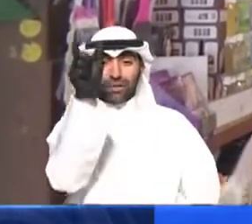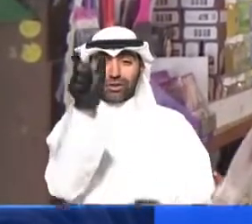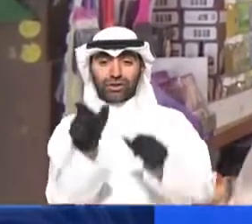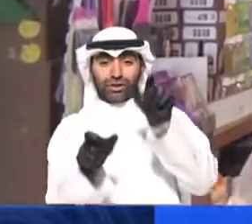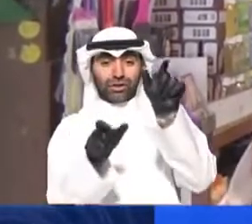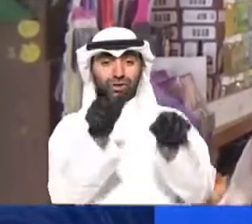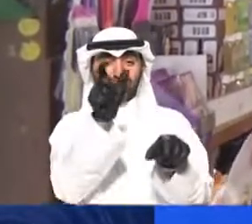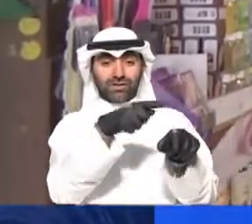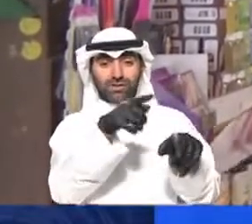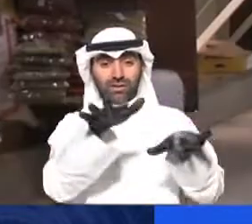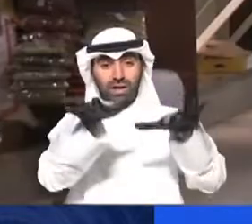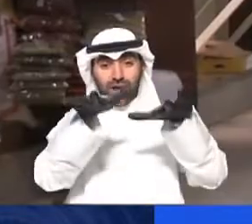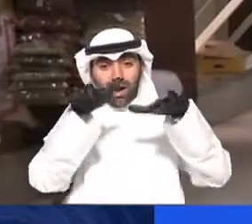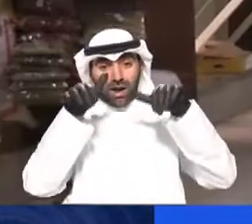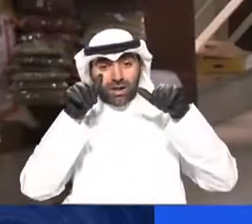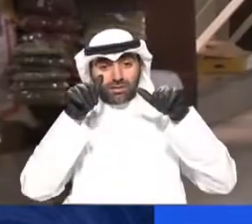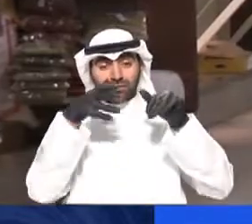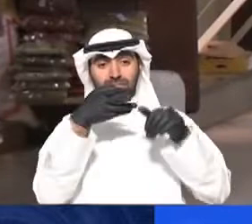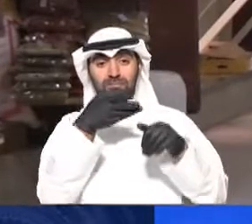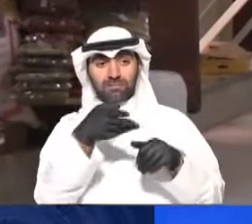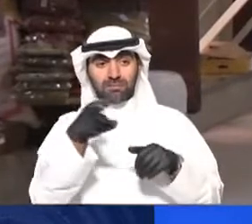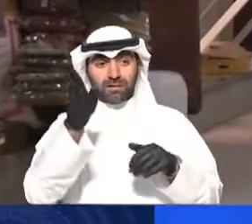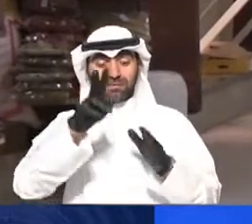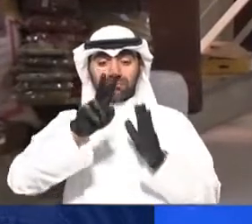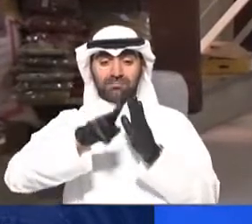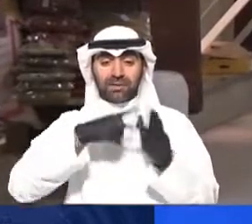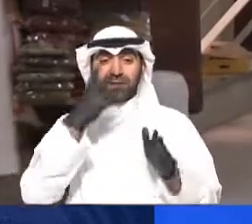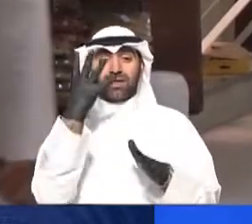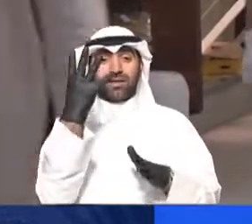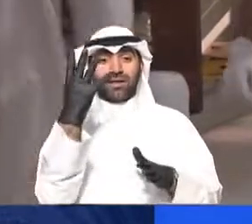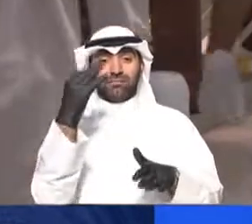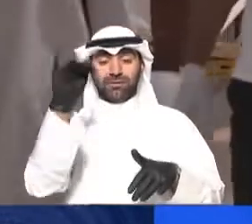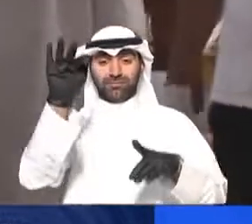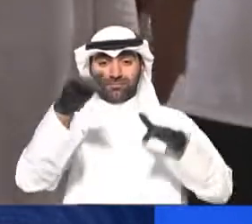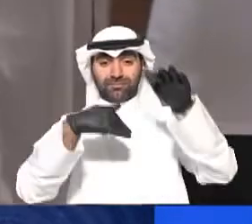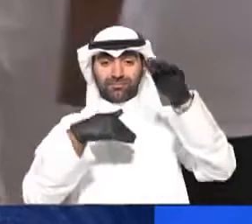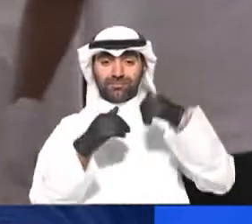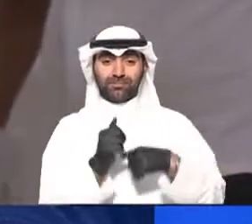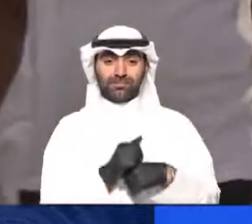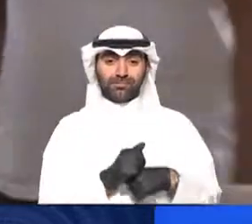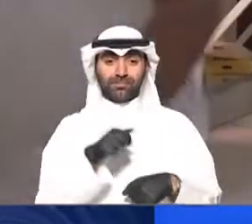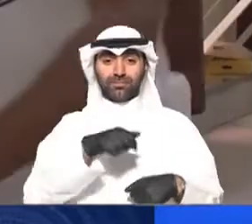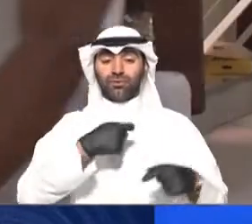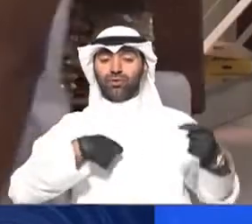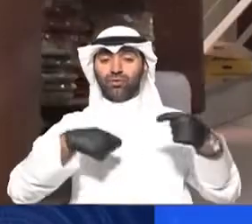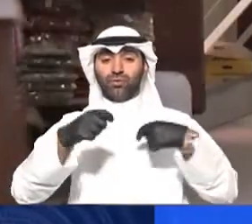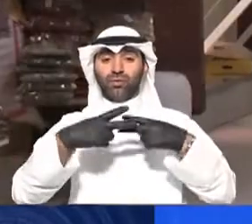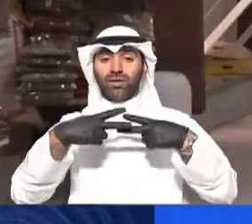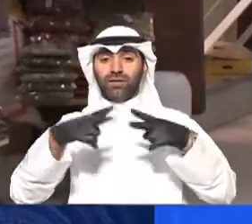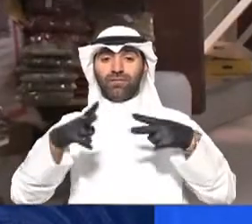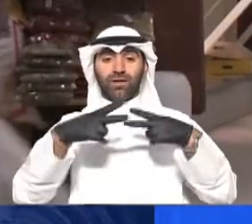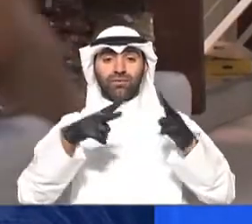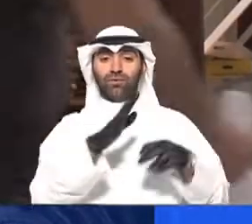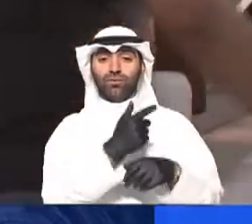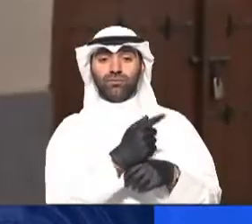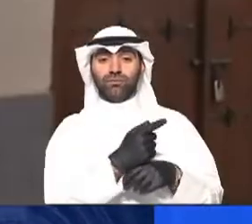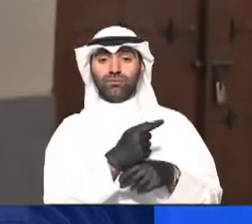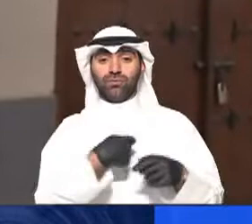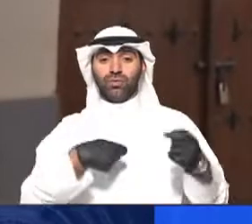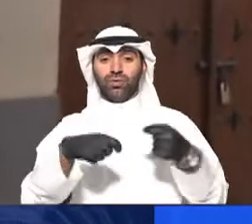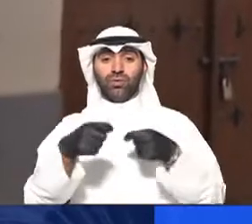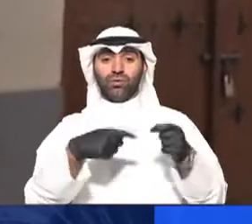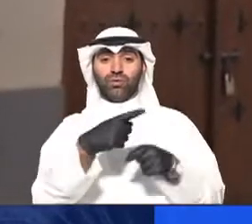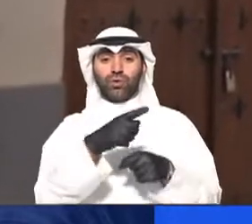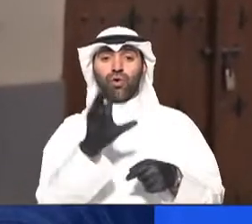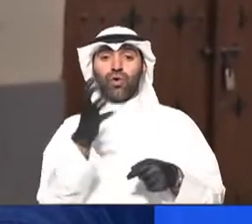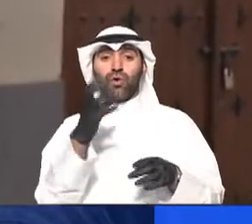تصير عن تجمعات هذه. الأسواق الموجودة هي فقط سوق الخضار واللحم وسوق السمك. الحمد لله